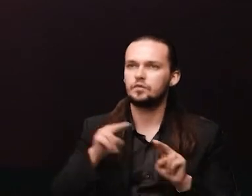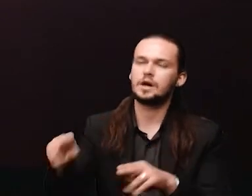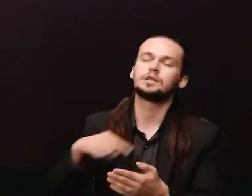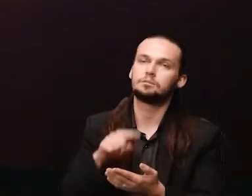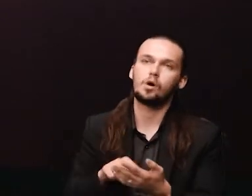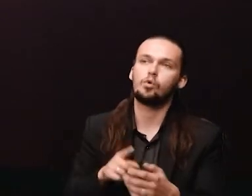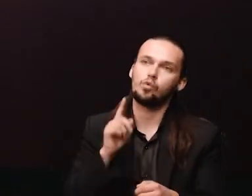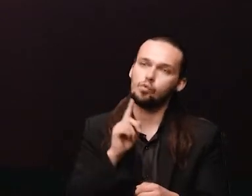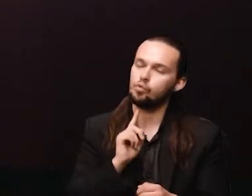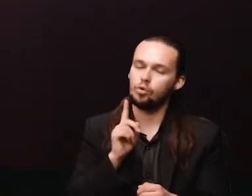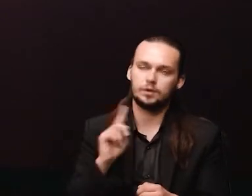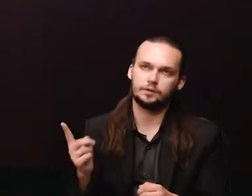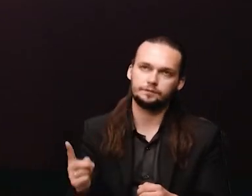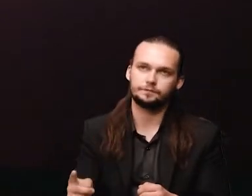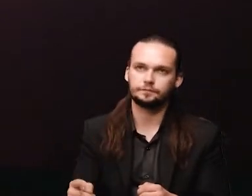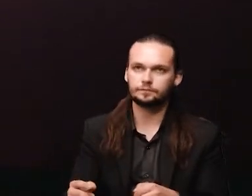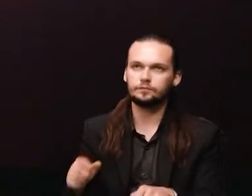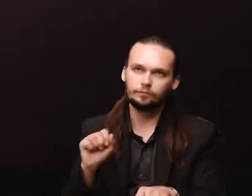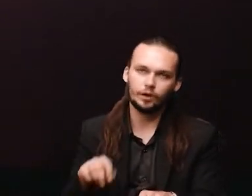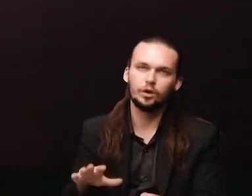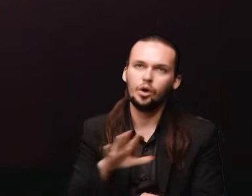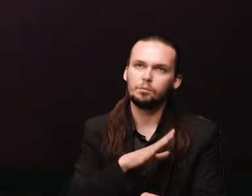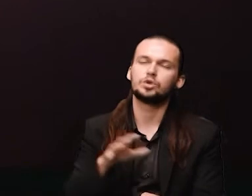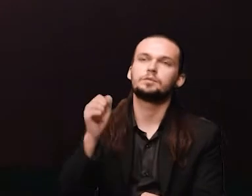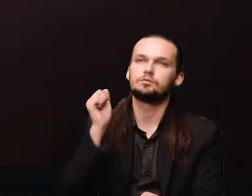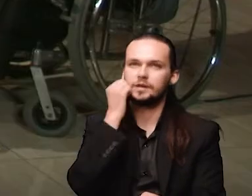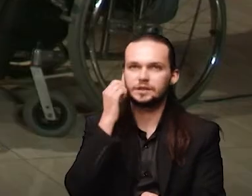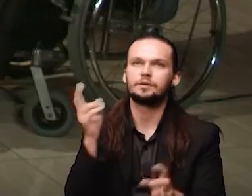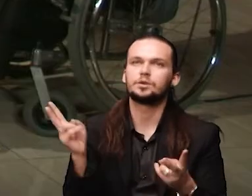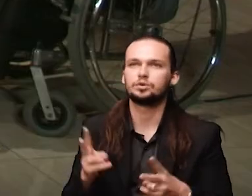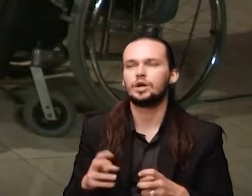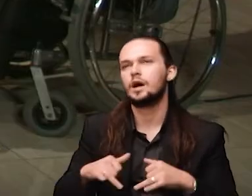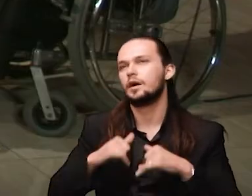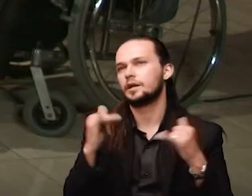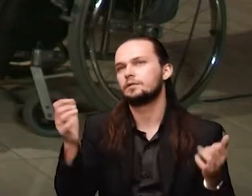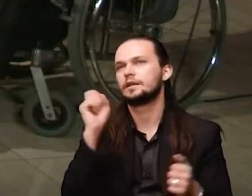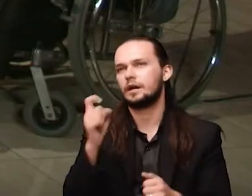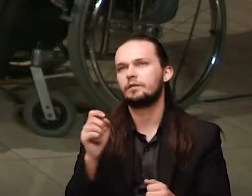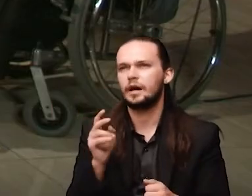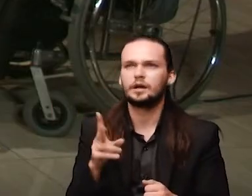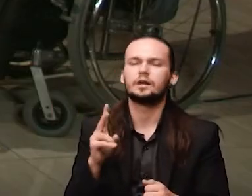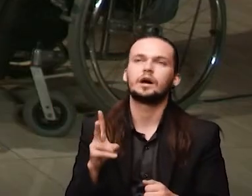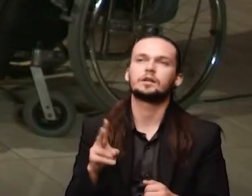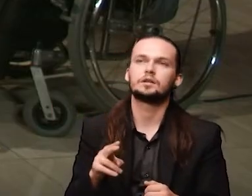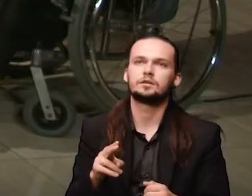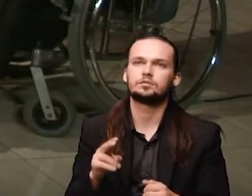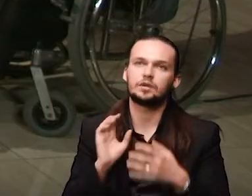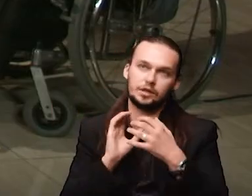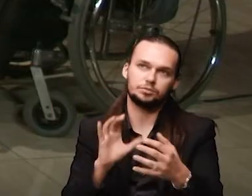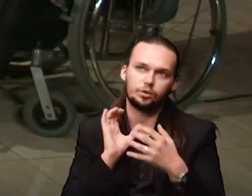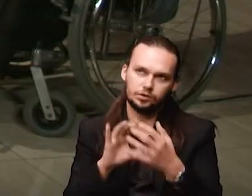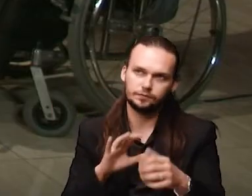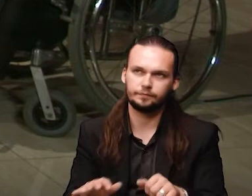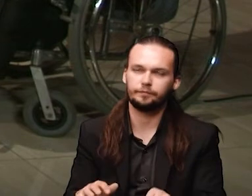удобно. Вот, может быть, стоило бы в Москве развивать трамвай как транспорт, доступный для инвалидов? С